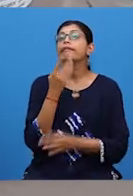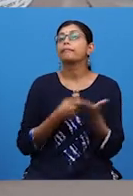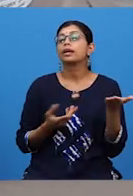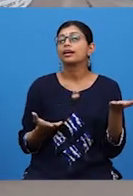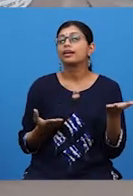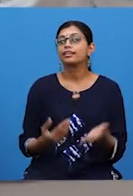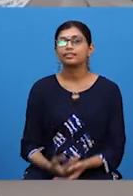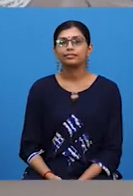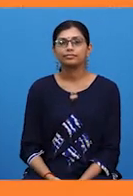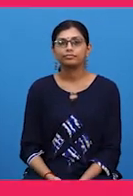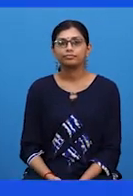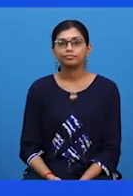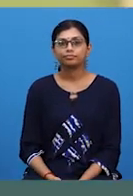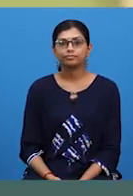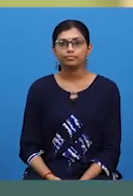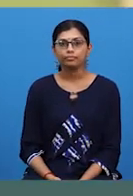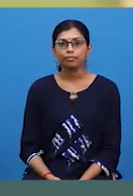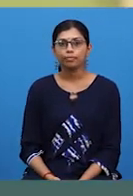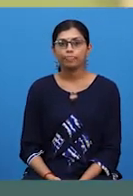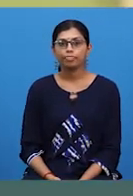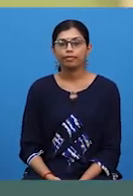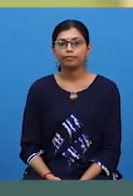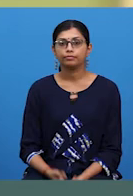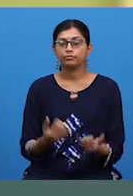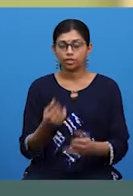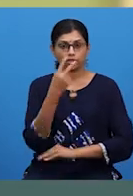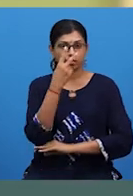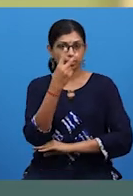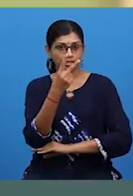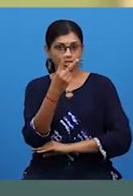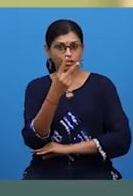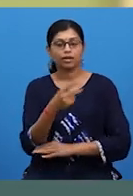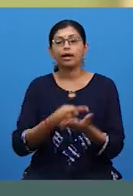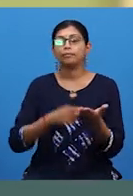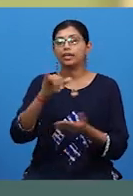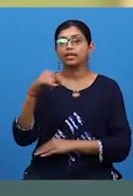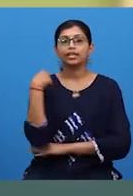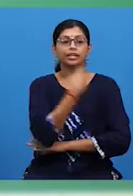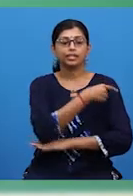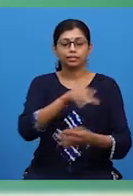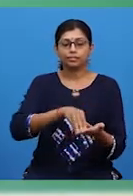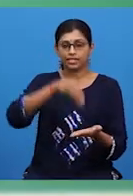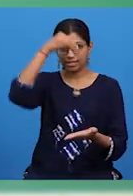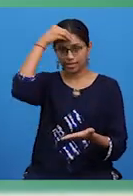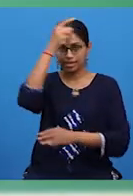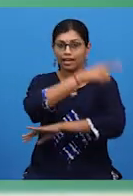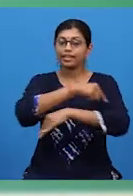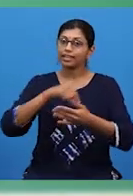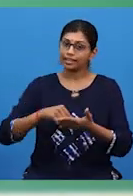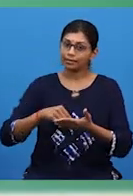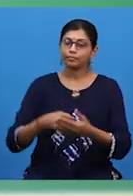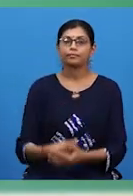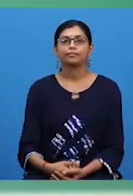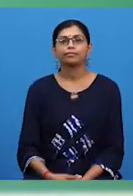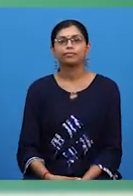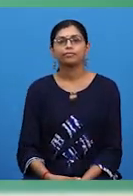Menarikkah melihat perubahan warna yang berlaku? Mari kita lihat standard pembelajaran pada hari ini. Pada